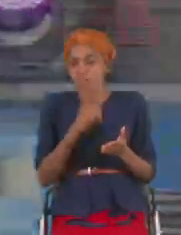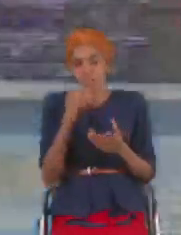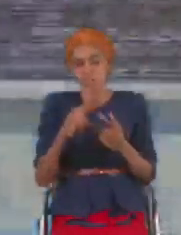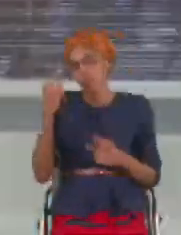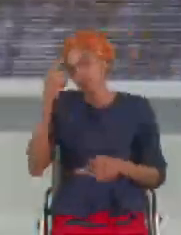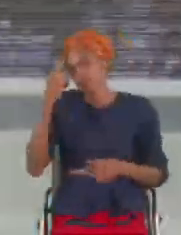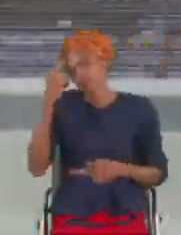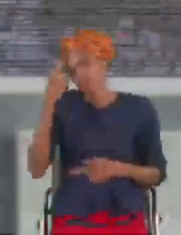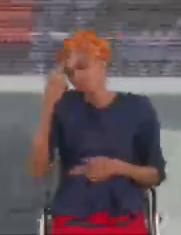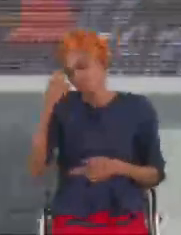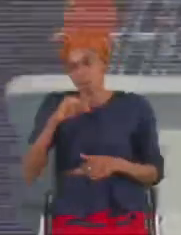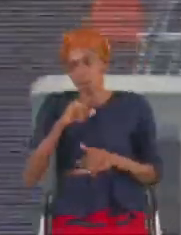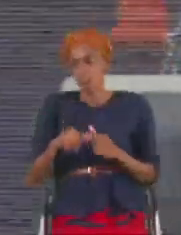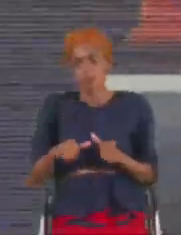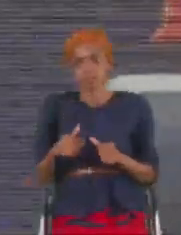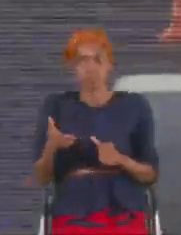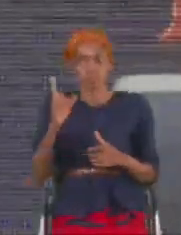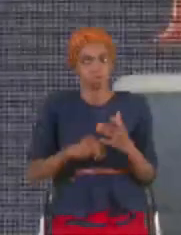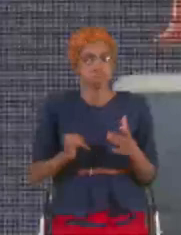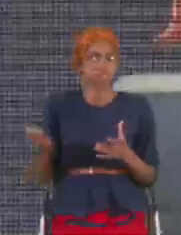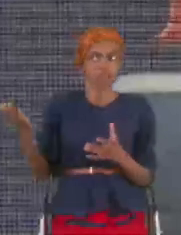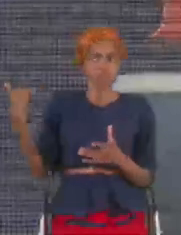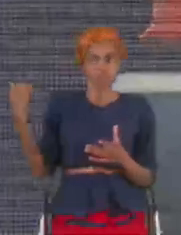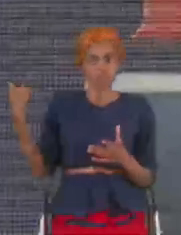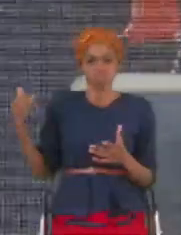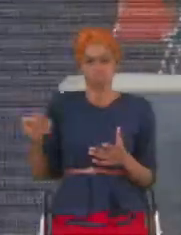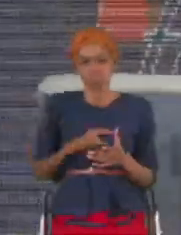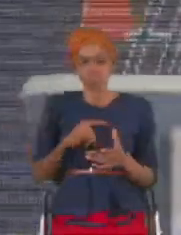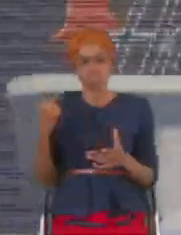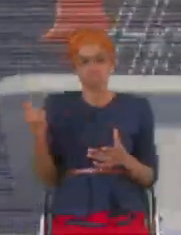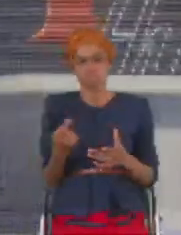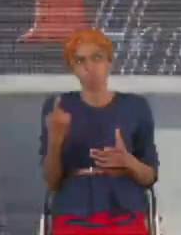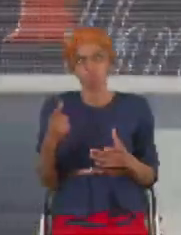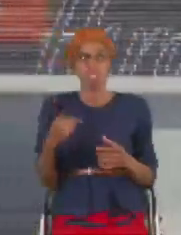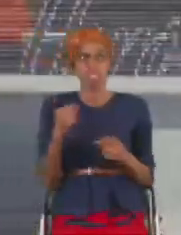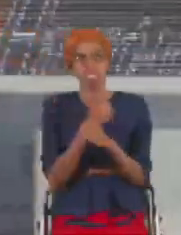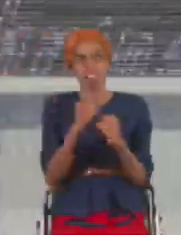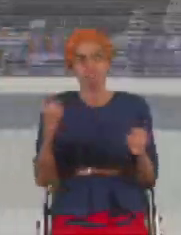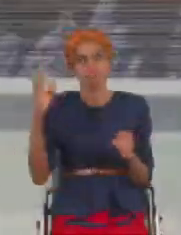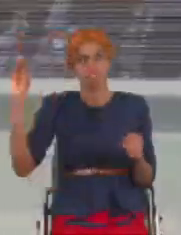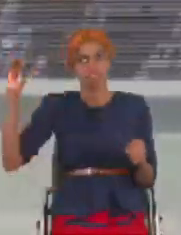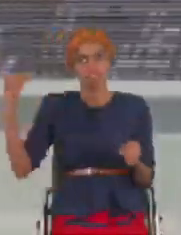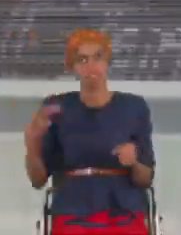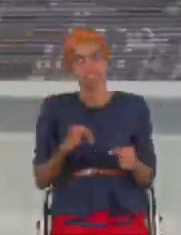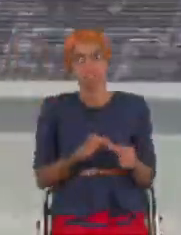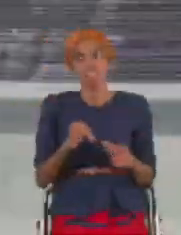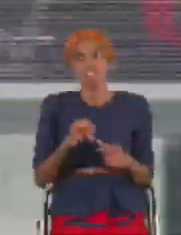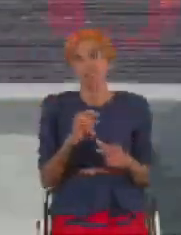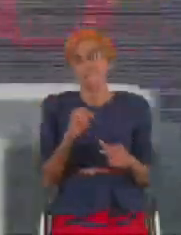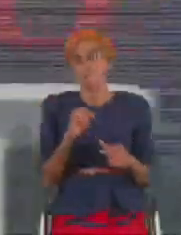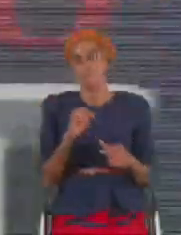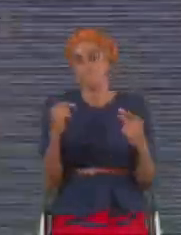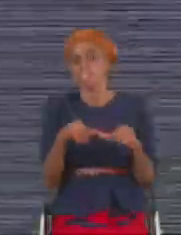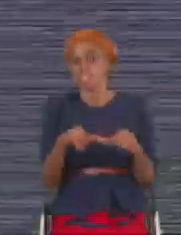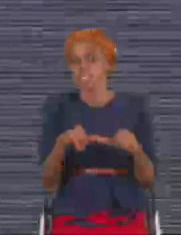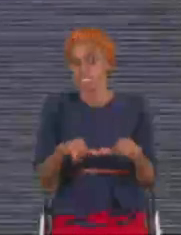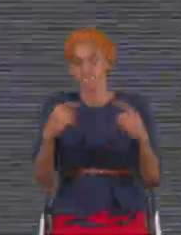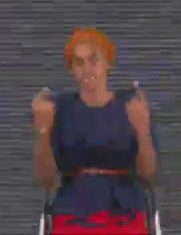nous pensons que j'étais maintenant au je suis sauvé pas la grâce béchir au caire est repêché jamais